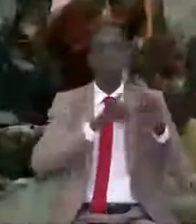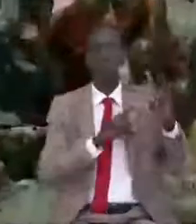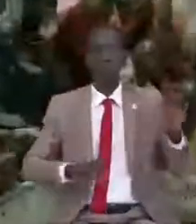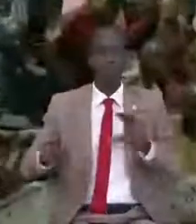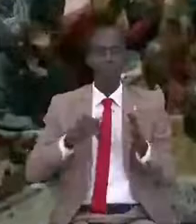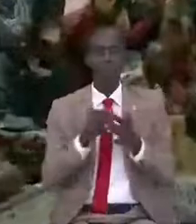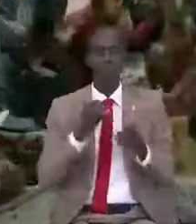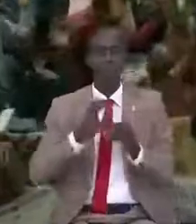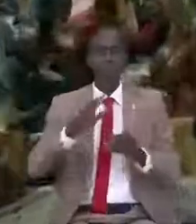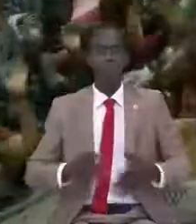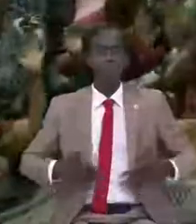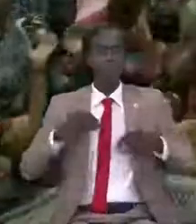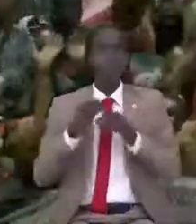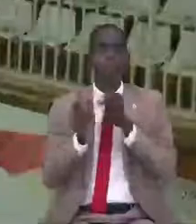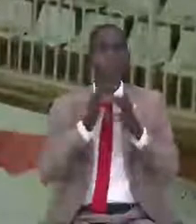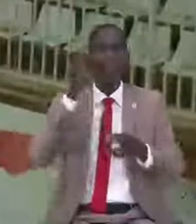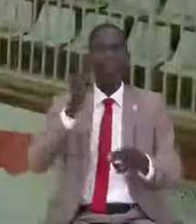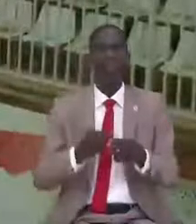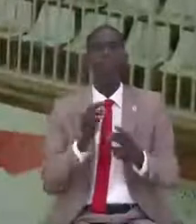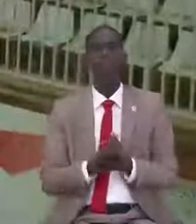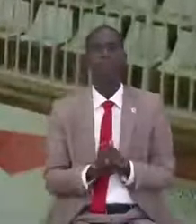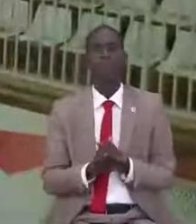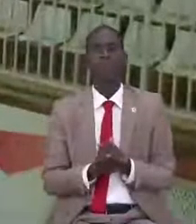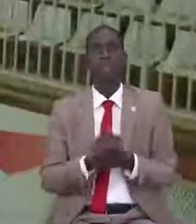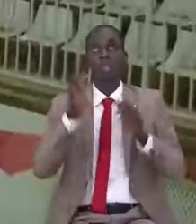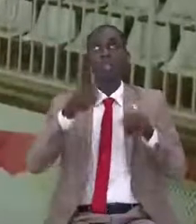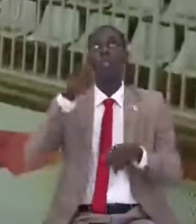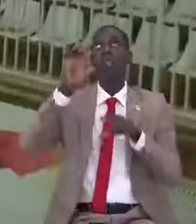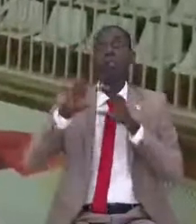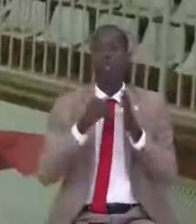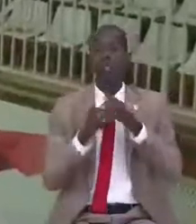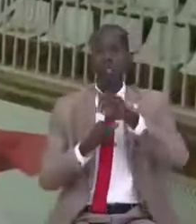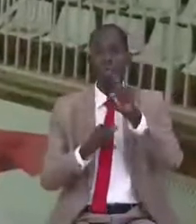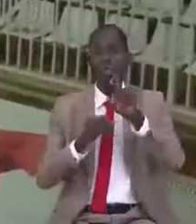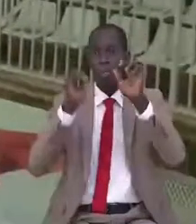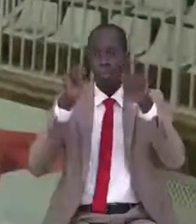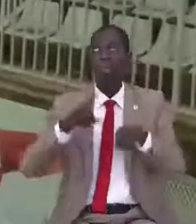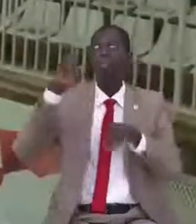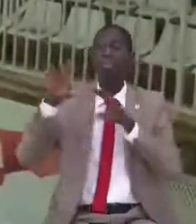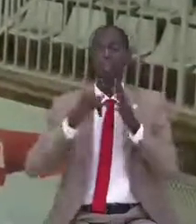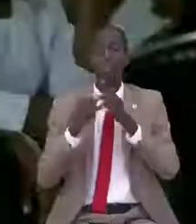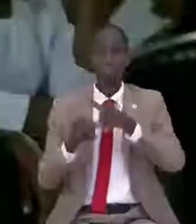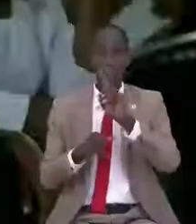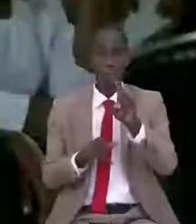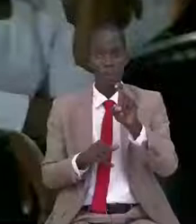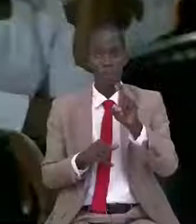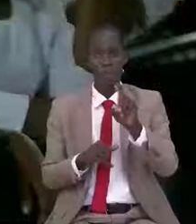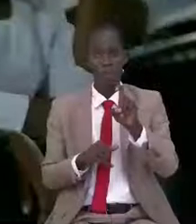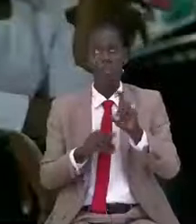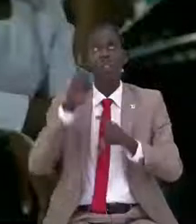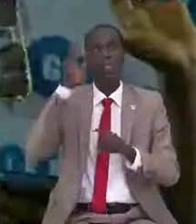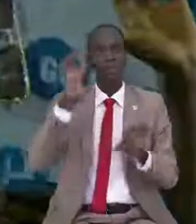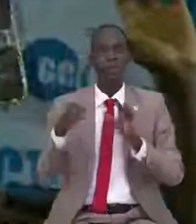Seigneur l'accomplir dans votre vie au nom de Jésus-Christ. Est-ce qu'il peut le faire? Je dis, est-ce qu'il peut le faire? Il le